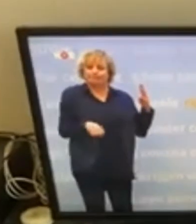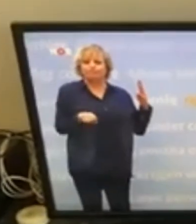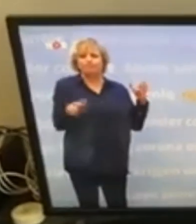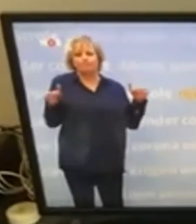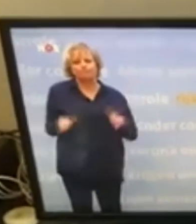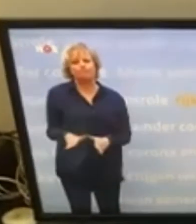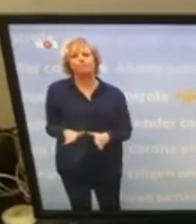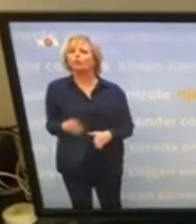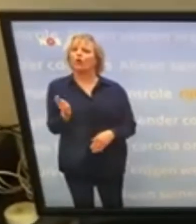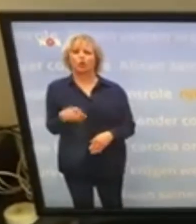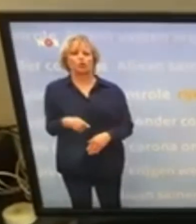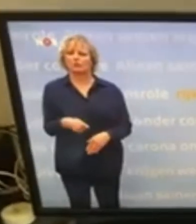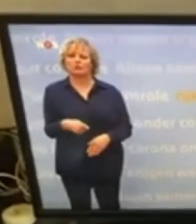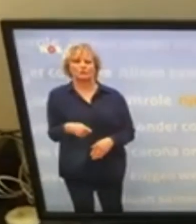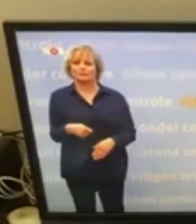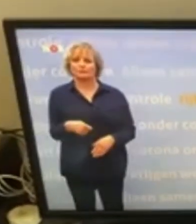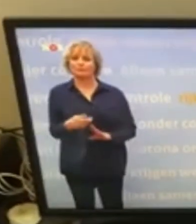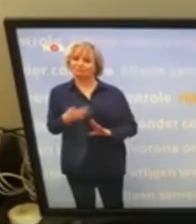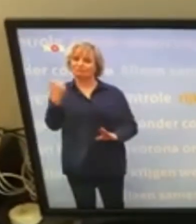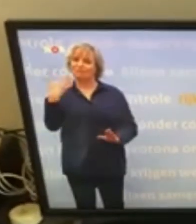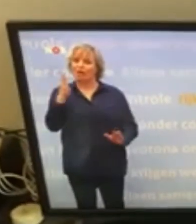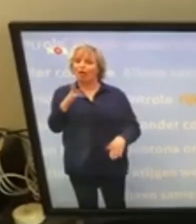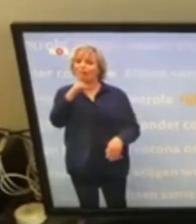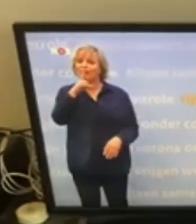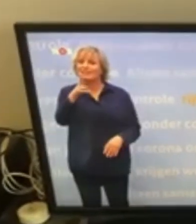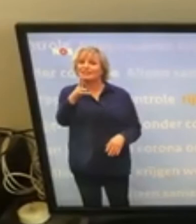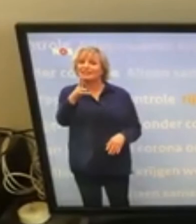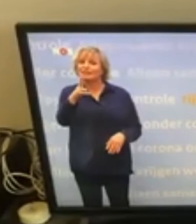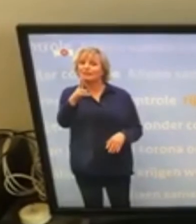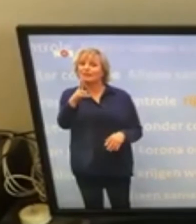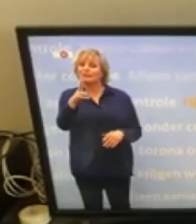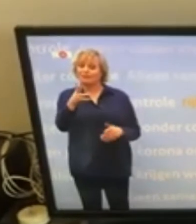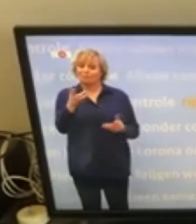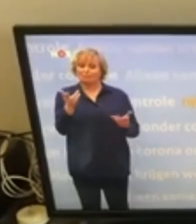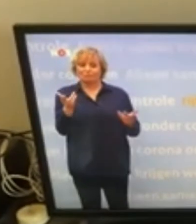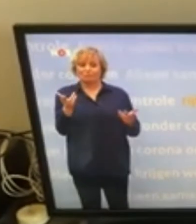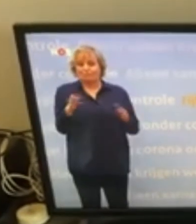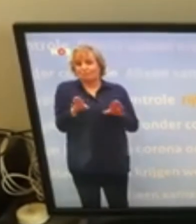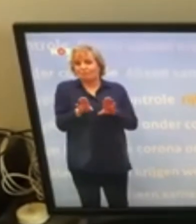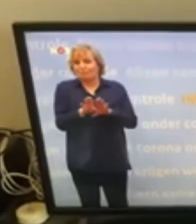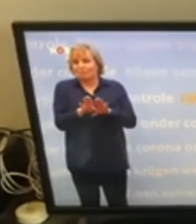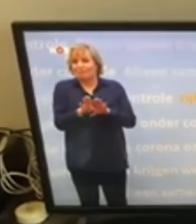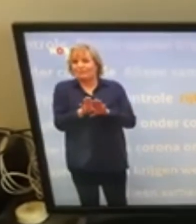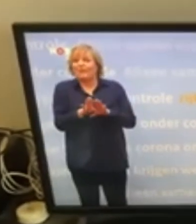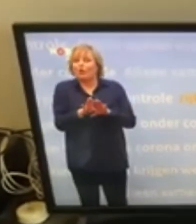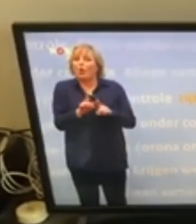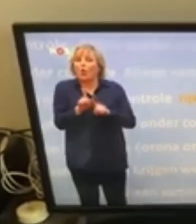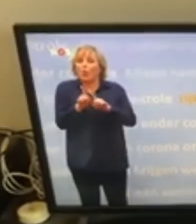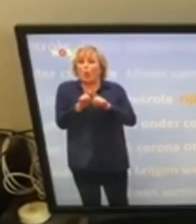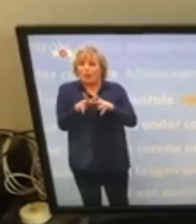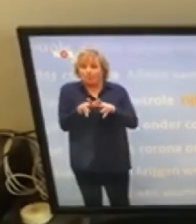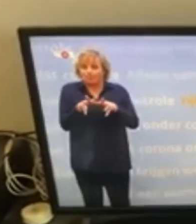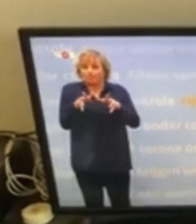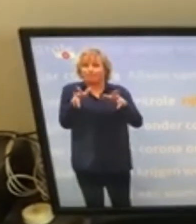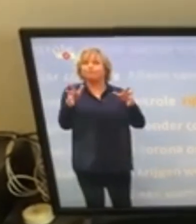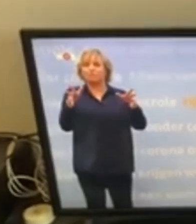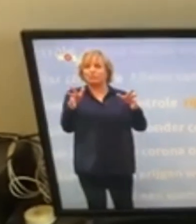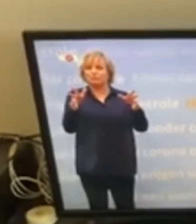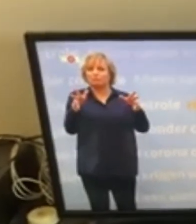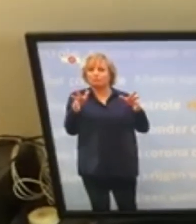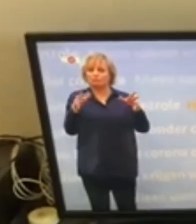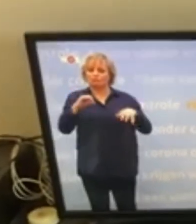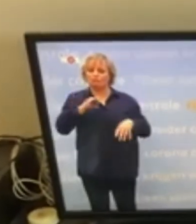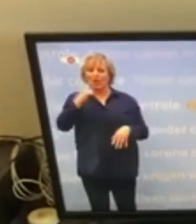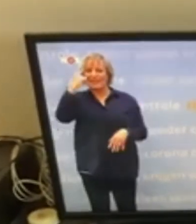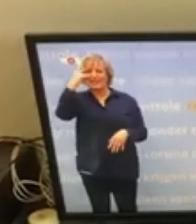krijgen. We hebben het eerder gezien. Niets is zo verraderlijk als exponentiële groei. En zelfs als je